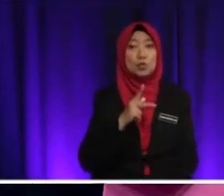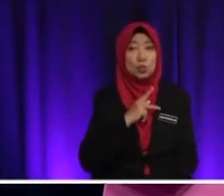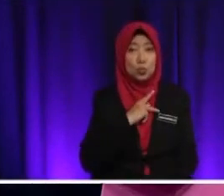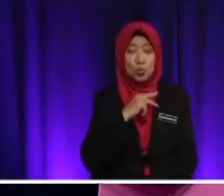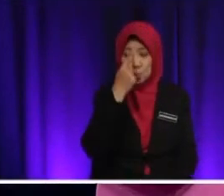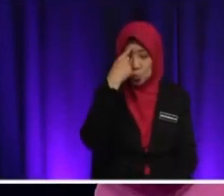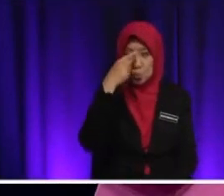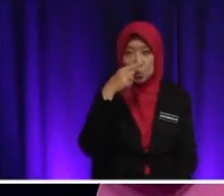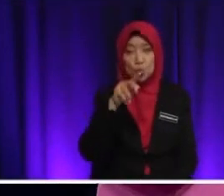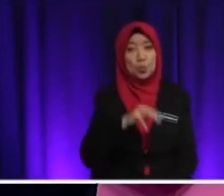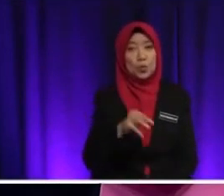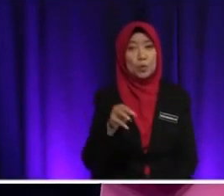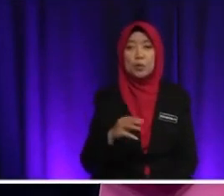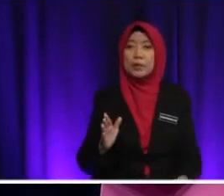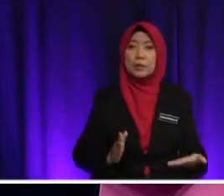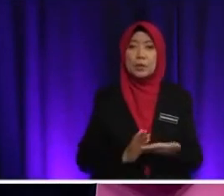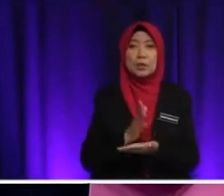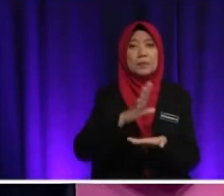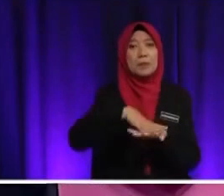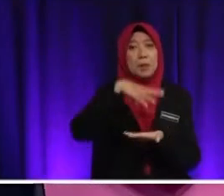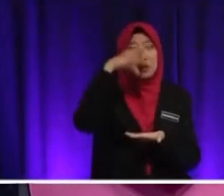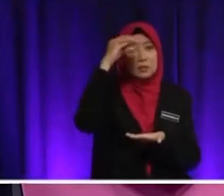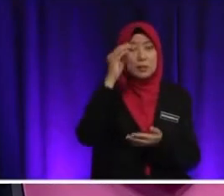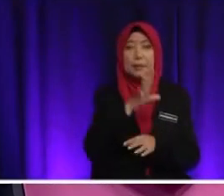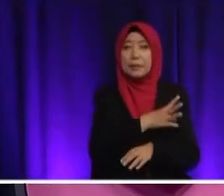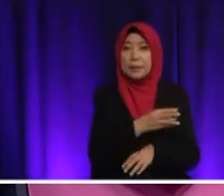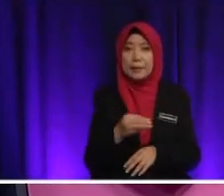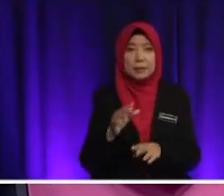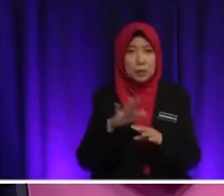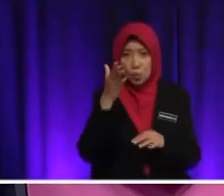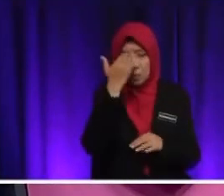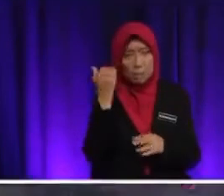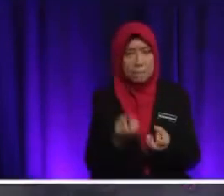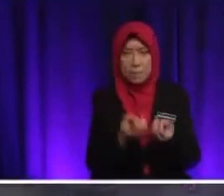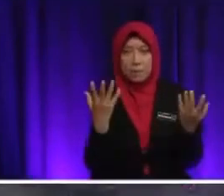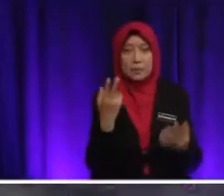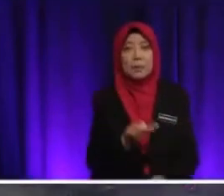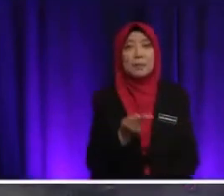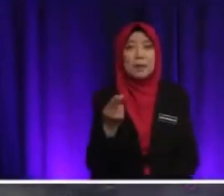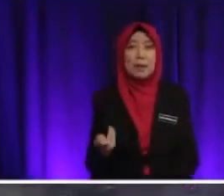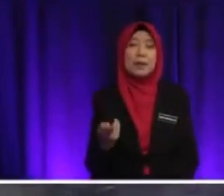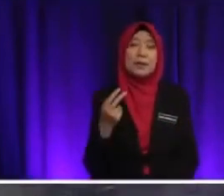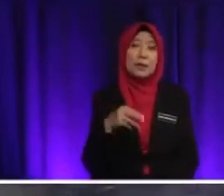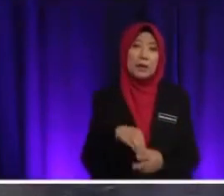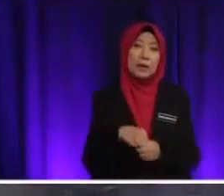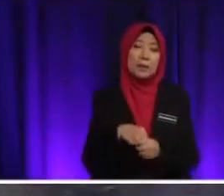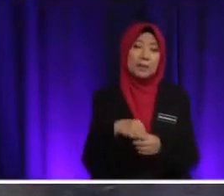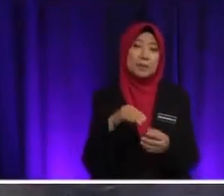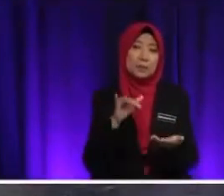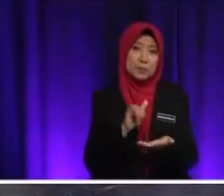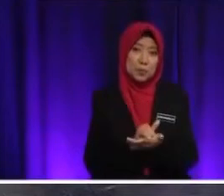didapati untuk murid-murid terus belajar. Dan jangan lupalah, banyak bahan-bahan disediakan di sana. Baik, jadi jom